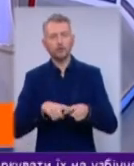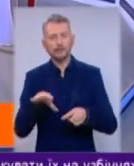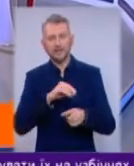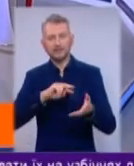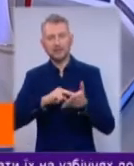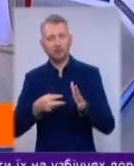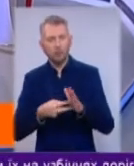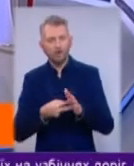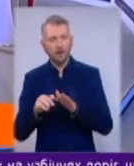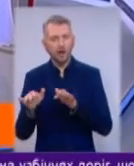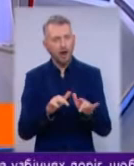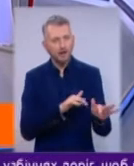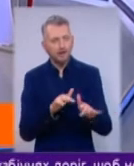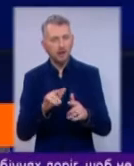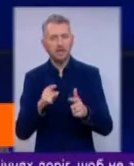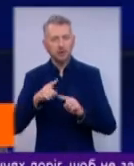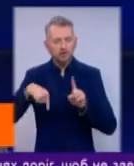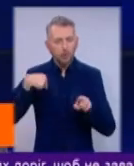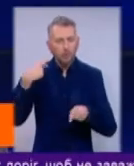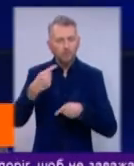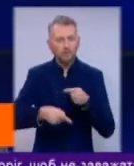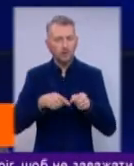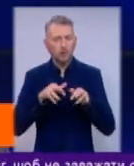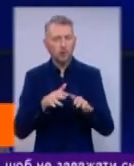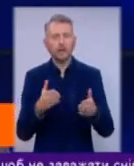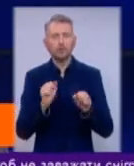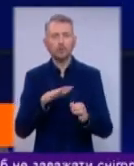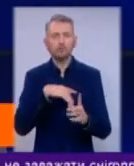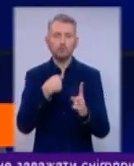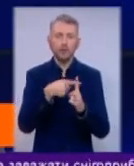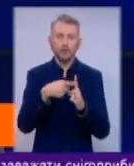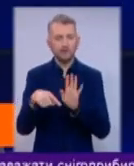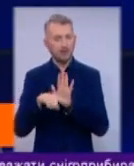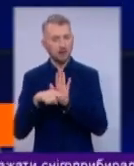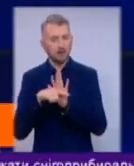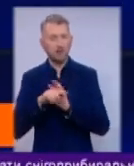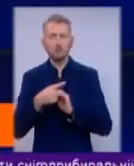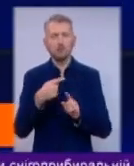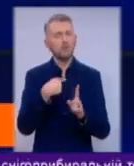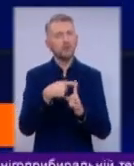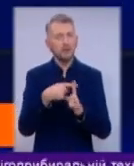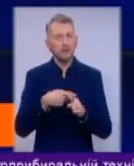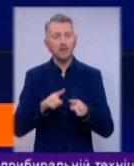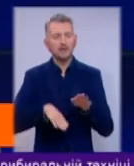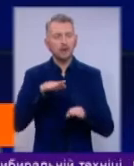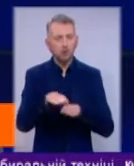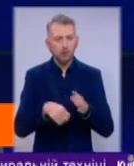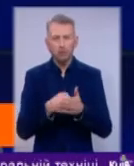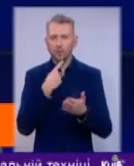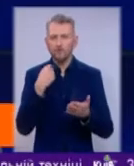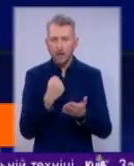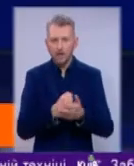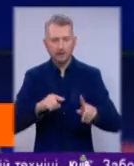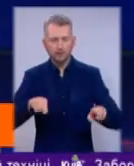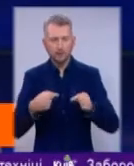сплановане акція і черговий крок, який може бути позитивний, як і негативний. Чому позитивний? Тому що це крок до ухвалення і створення